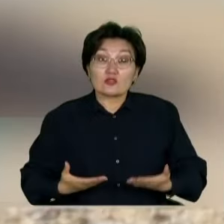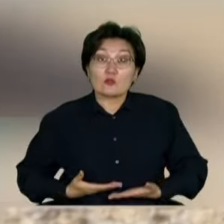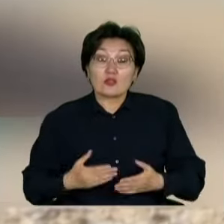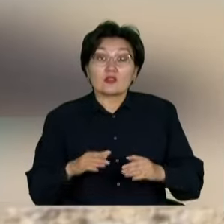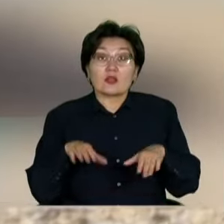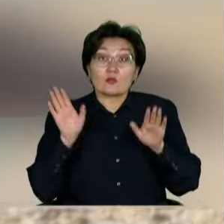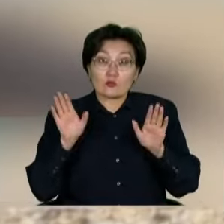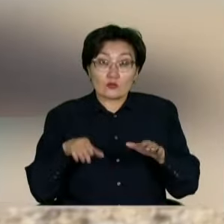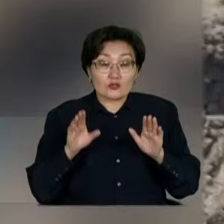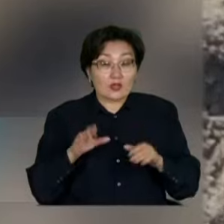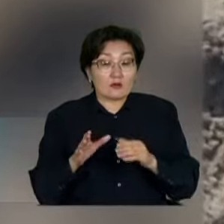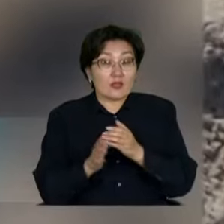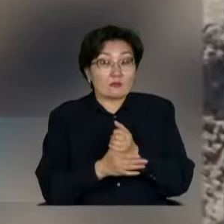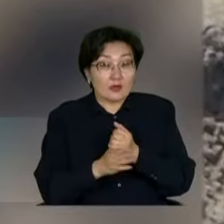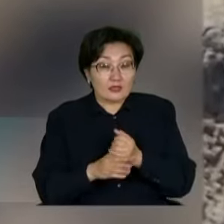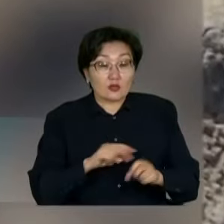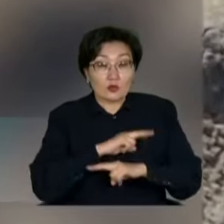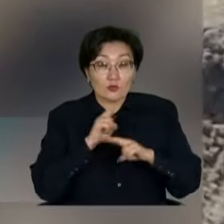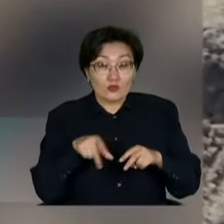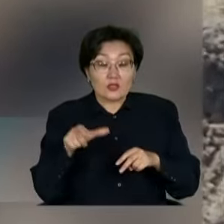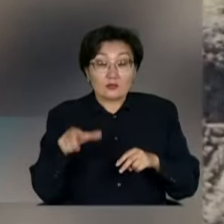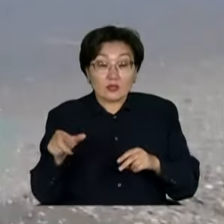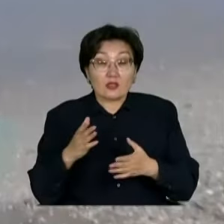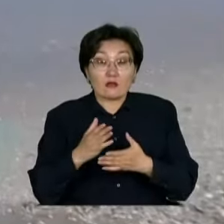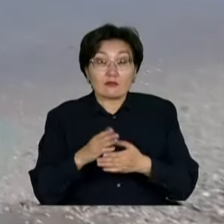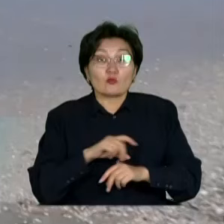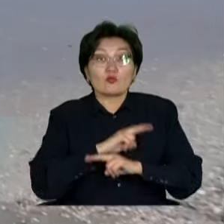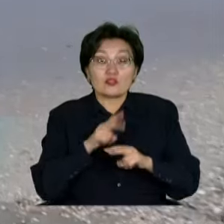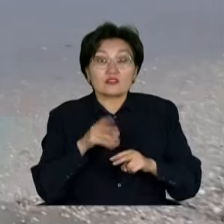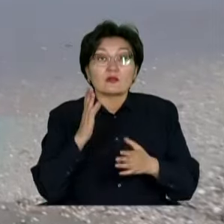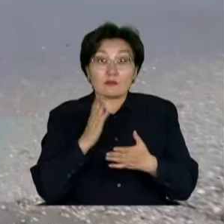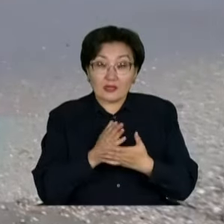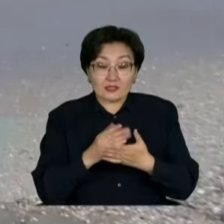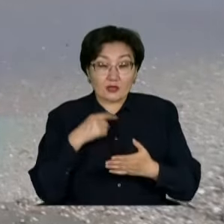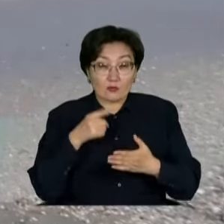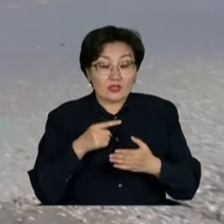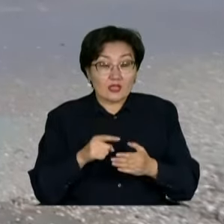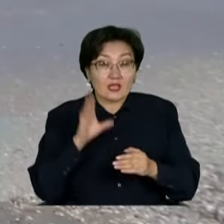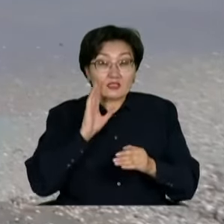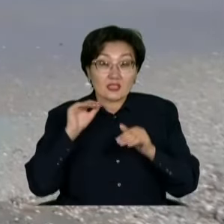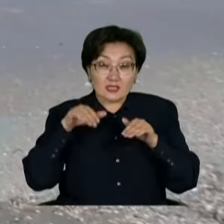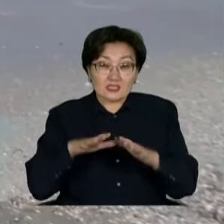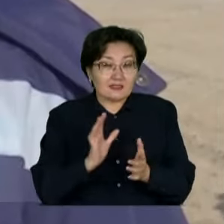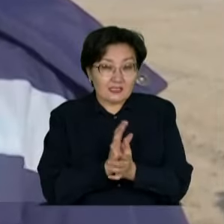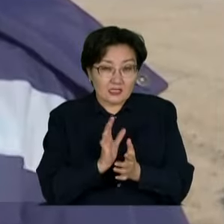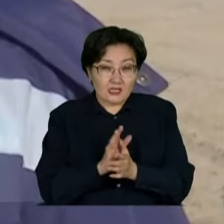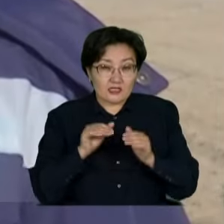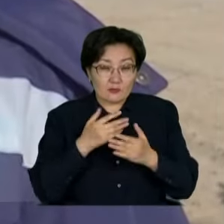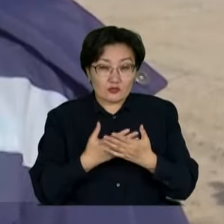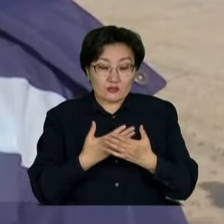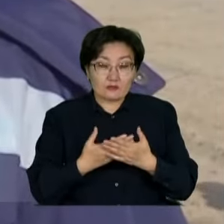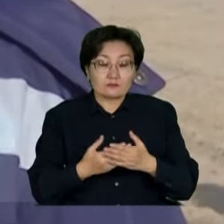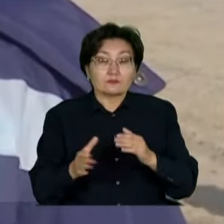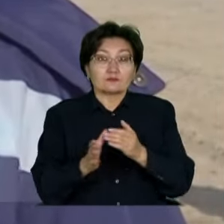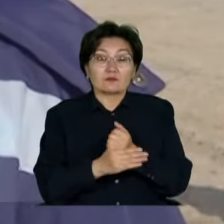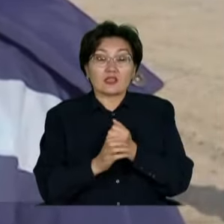бекіре балығының да өлікселер жатыр дегенді алға тартты. Балықшылар теңіз ластанған деген болжамға келді. Балықшыларға жала жауып